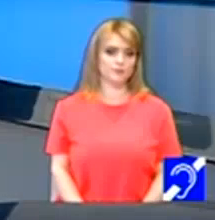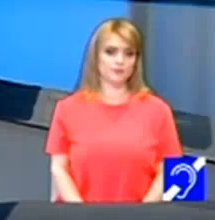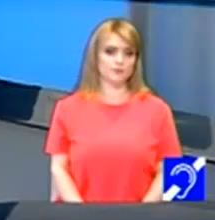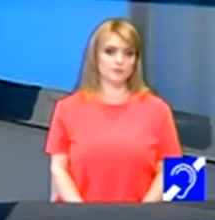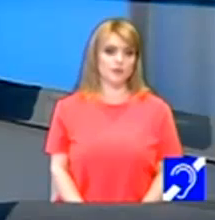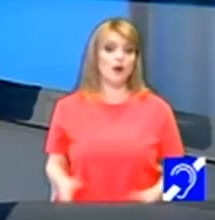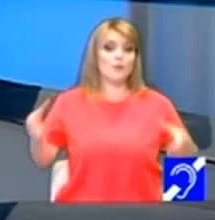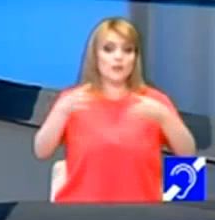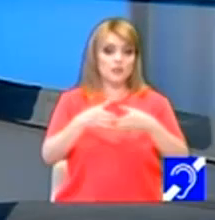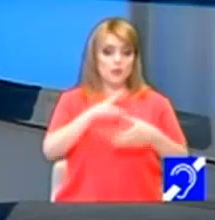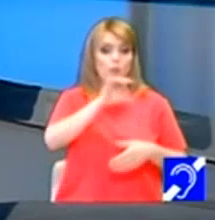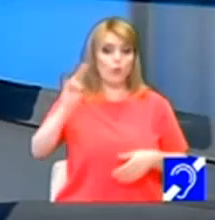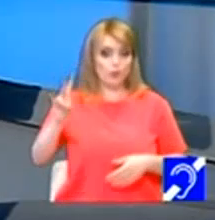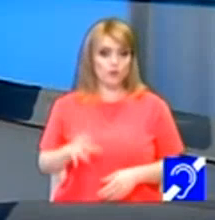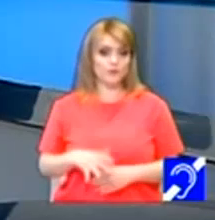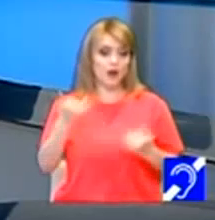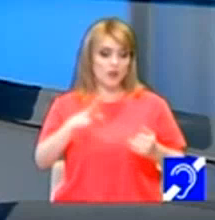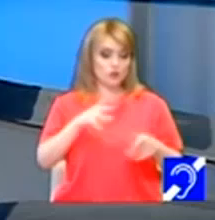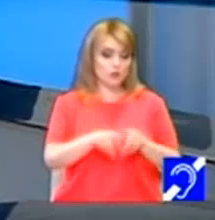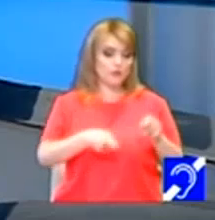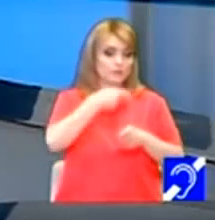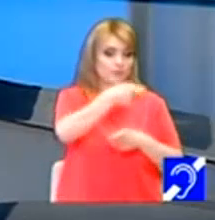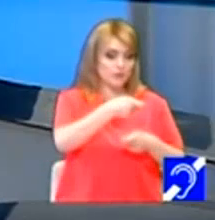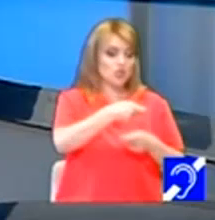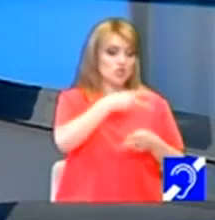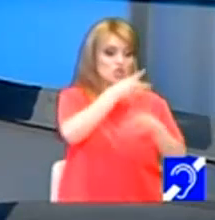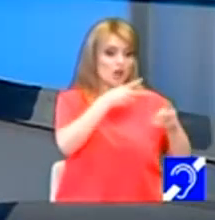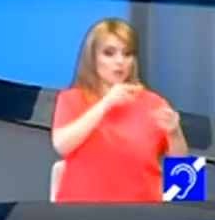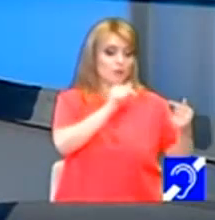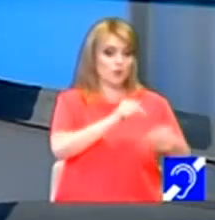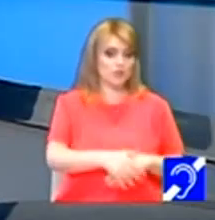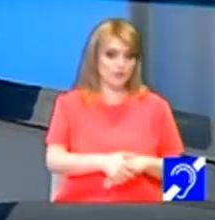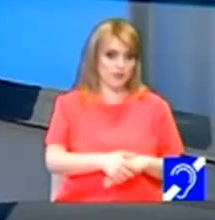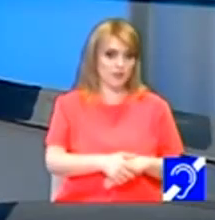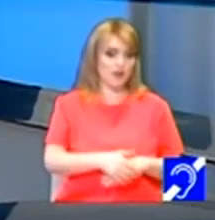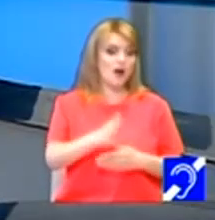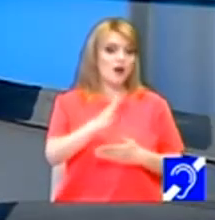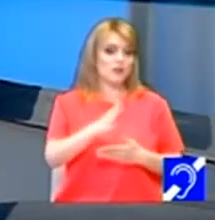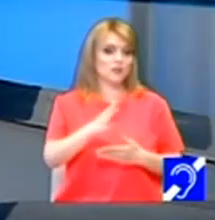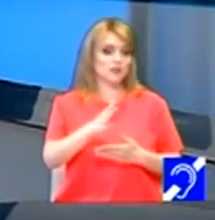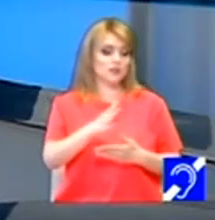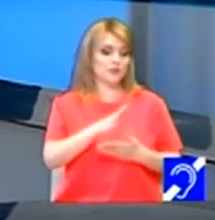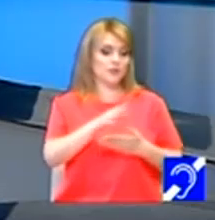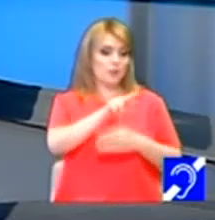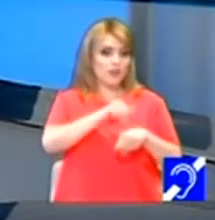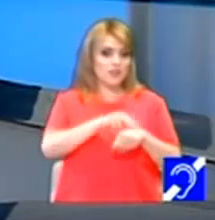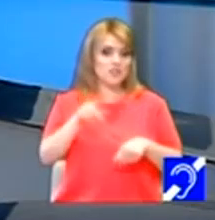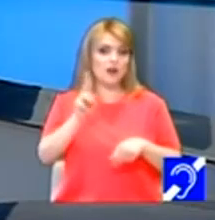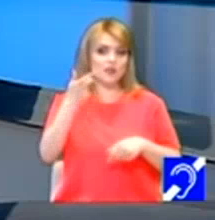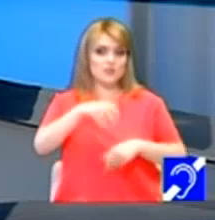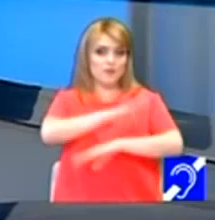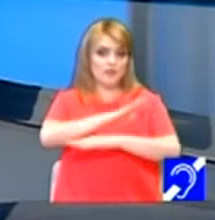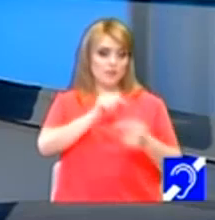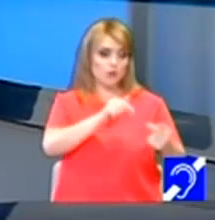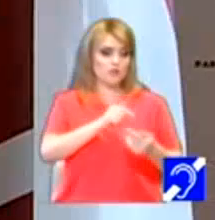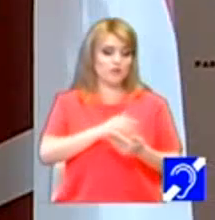Între timp, Partidul Unității Naționale a depus astăzi un denunț împotriva abuzurilor poliției, împotriva veteranilor războiului de la Nistru. Potrivit liderului